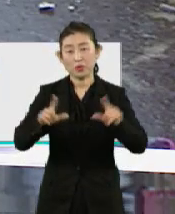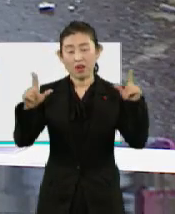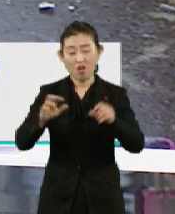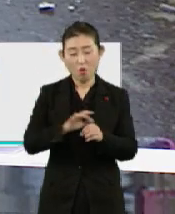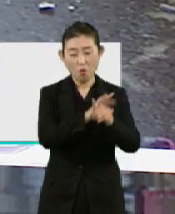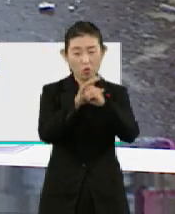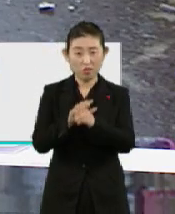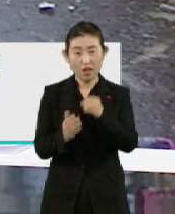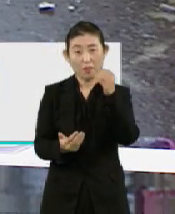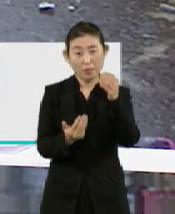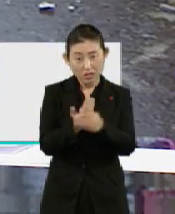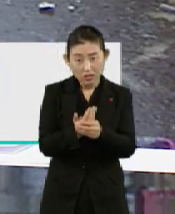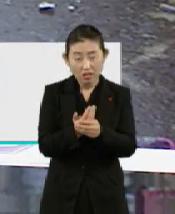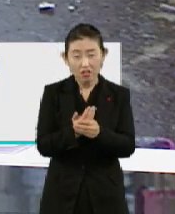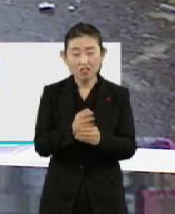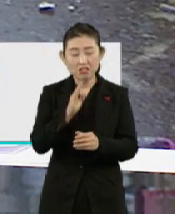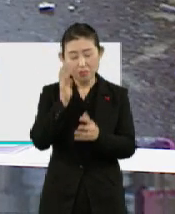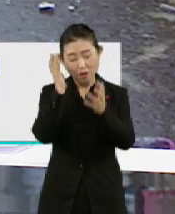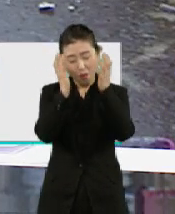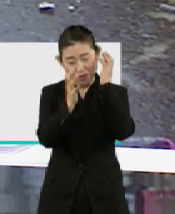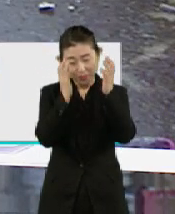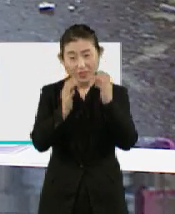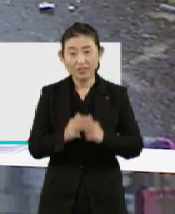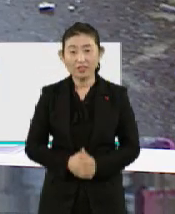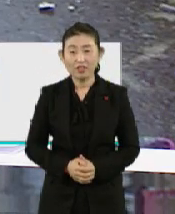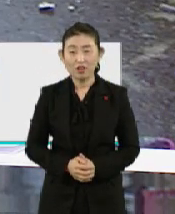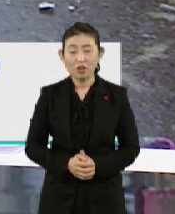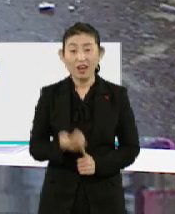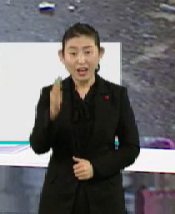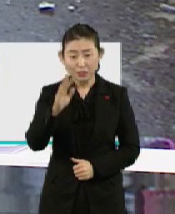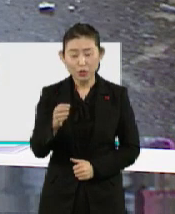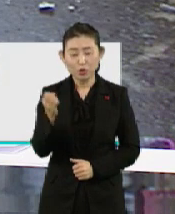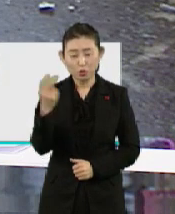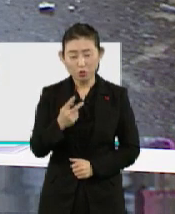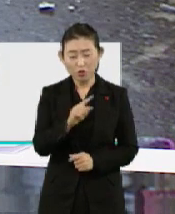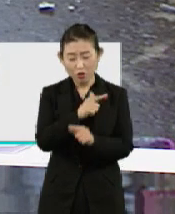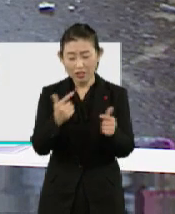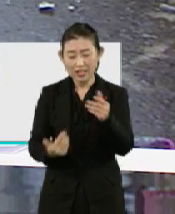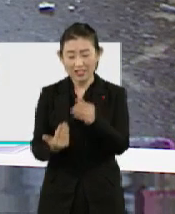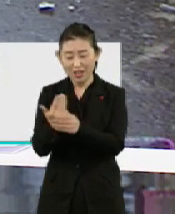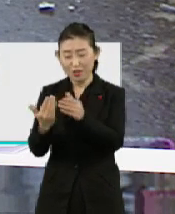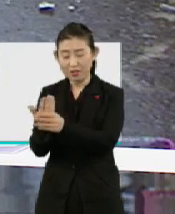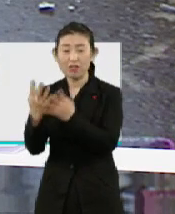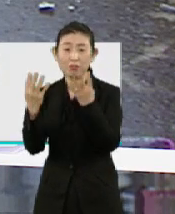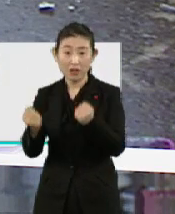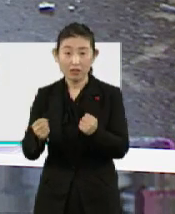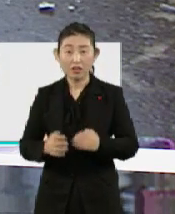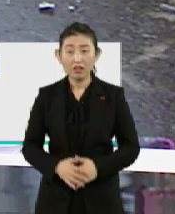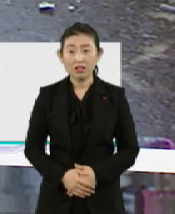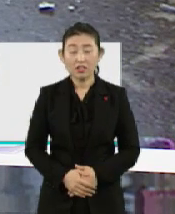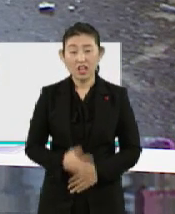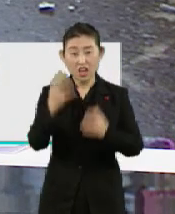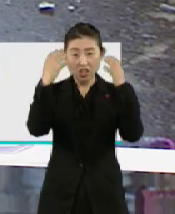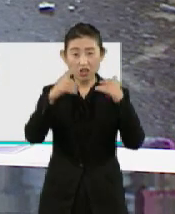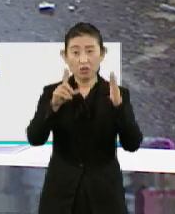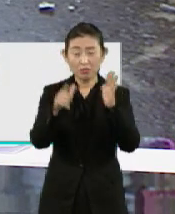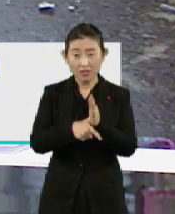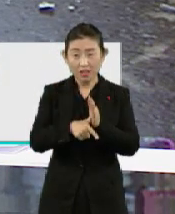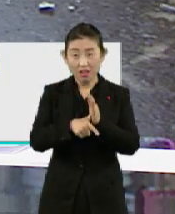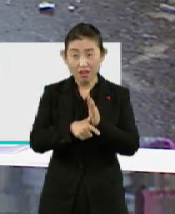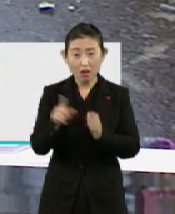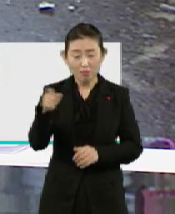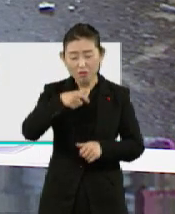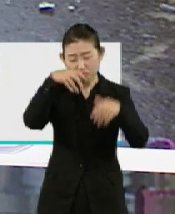올해는 코로나19로 어느 때보다 어수선한 상황에서 크고 작은 사건, 사고도 참 많았습니다. 지난 여름 지역을